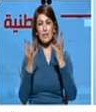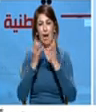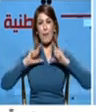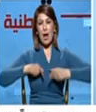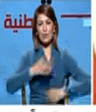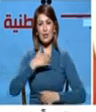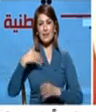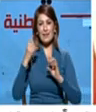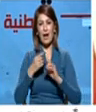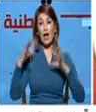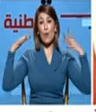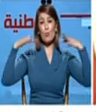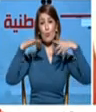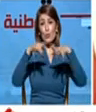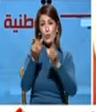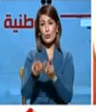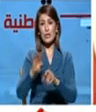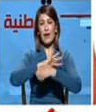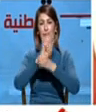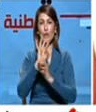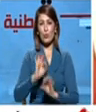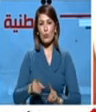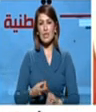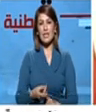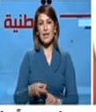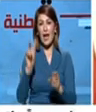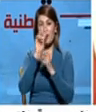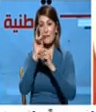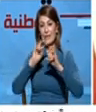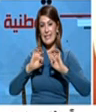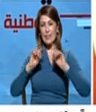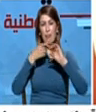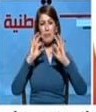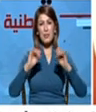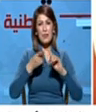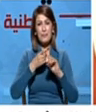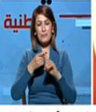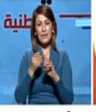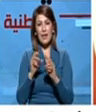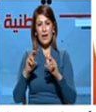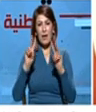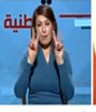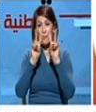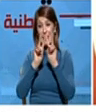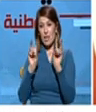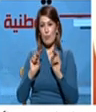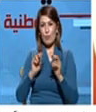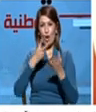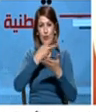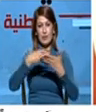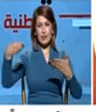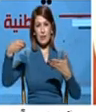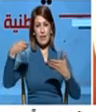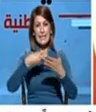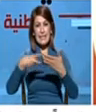الفيروس تشخيص اه تشخيص اللي يمكن اه اه من وزاره الصحه بش تكون